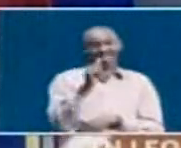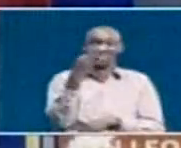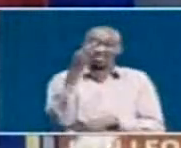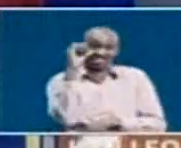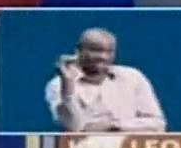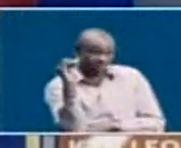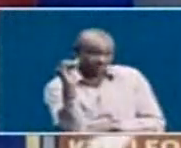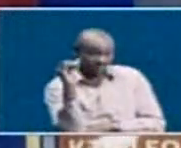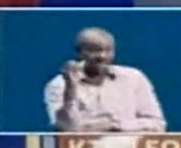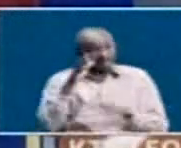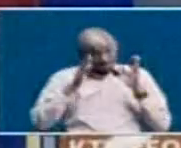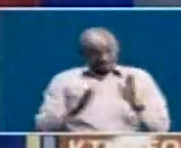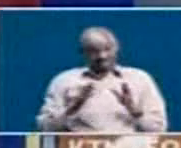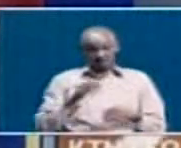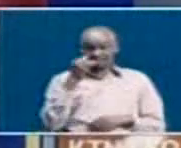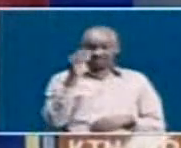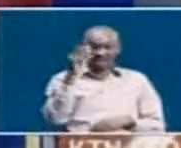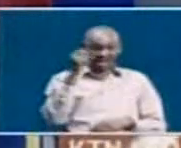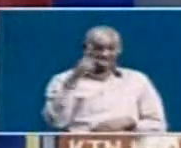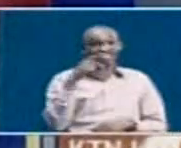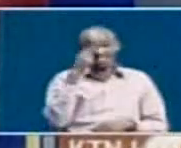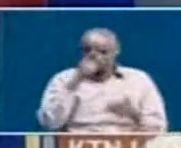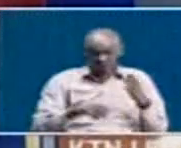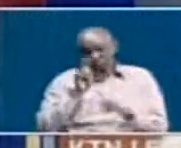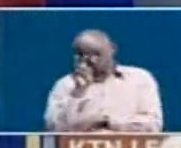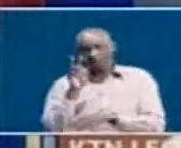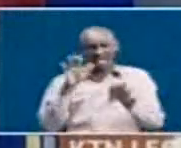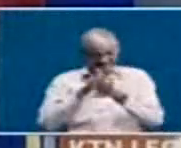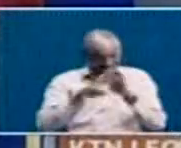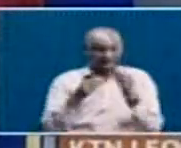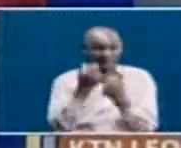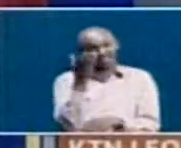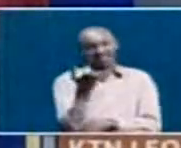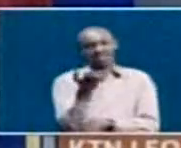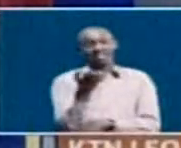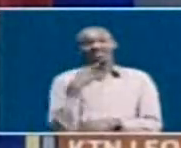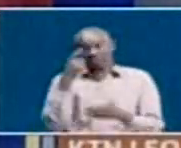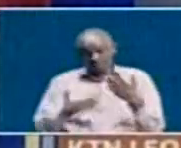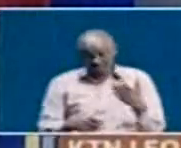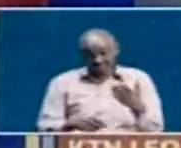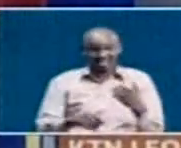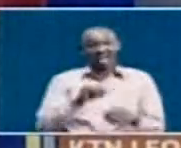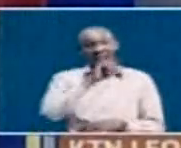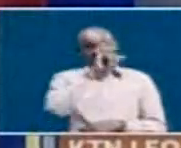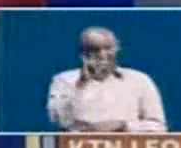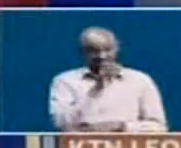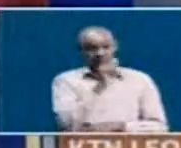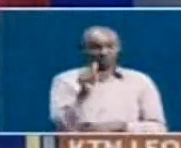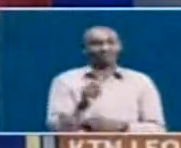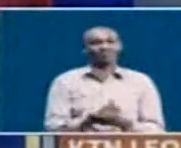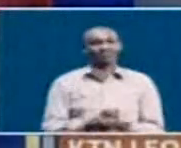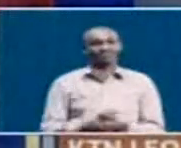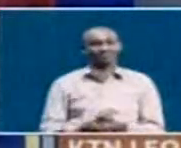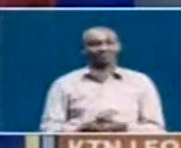3-0. Mwenzangu Franco Tieno alikuwa hapo kushuhudia mbwembwe zote. Na ametuandalia taarifa ifuatayo kutoka Kisumu.